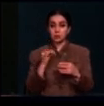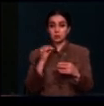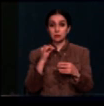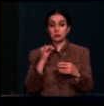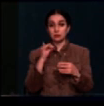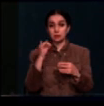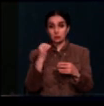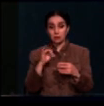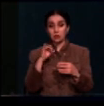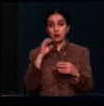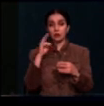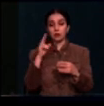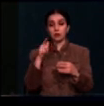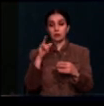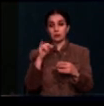помните.